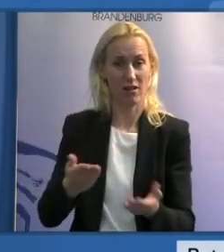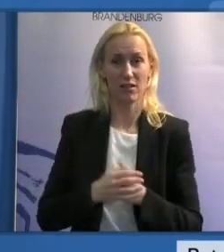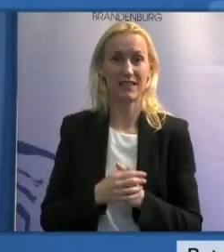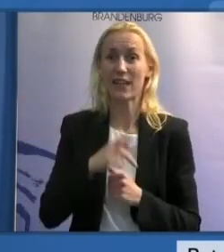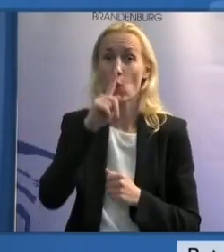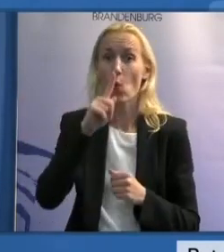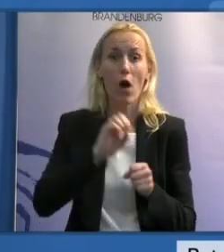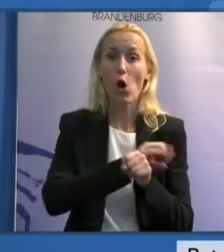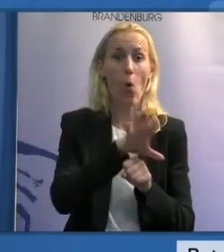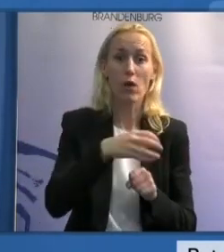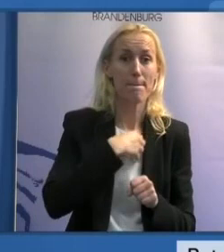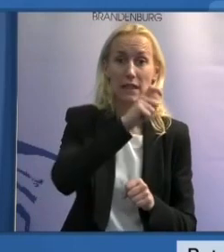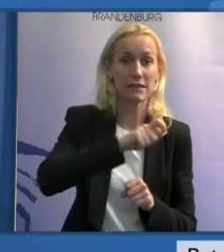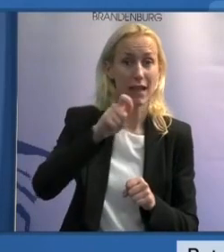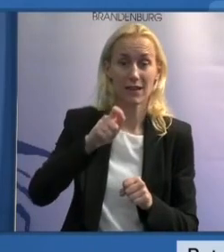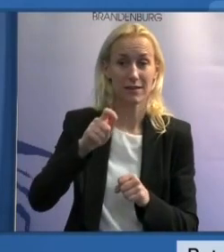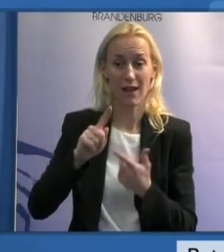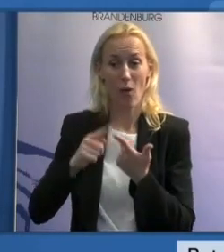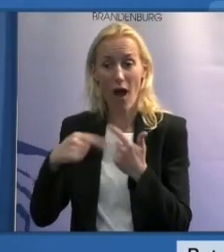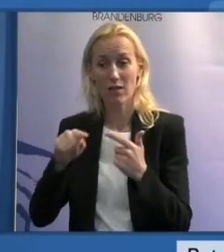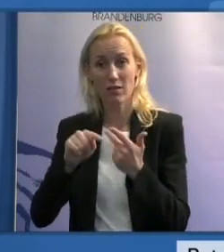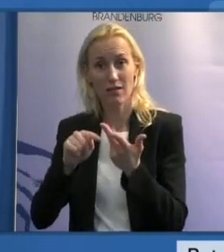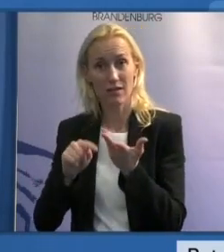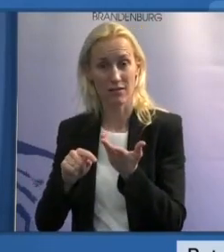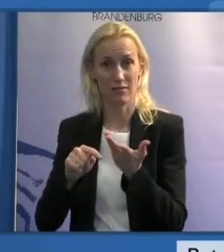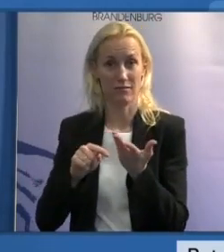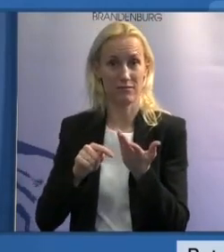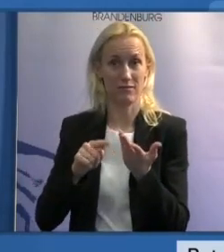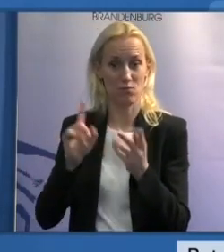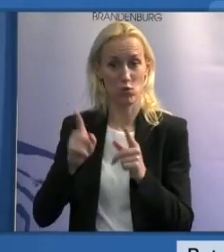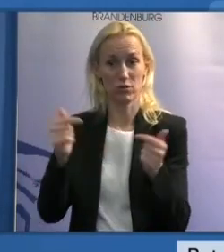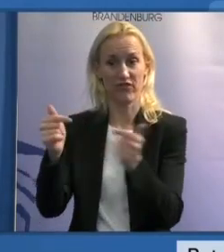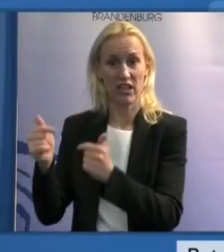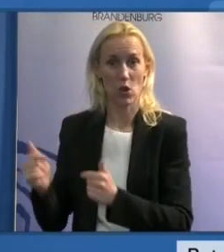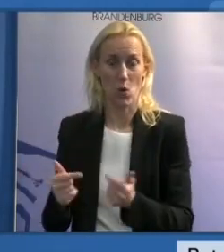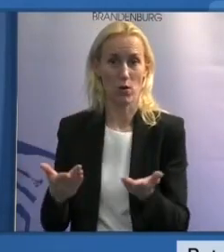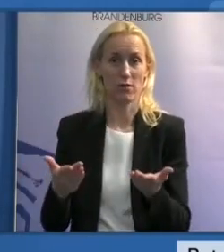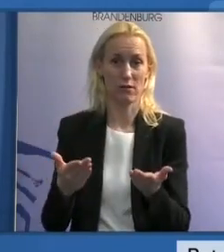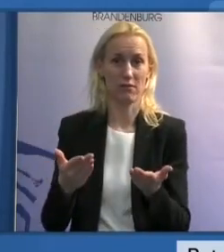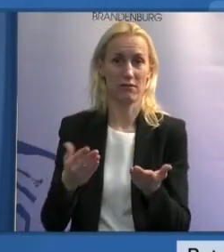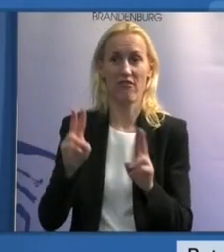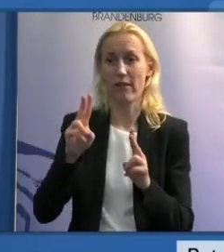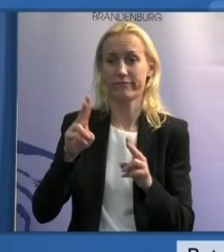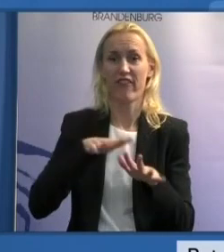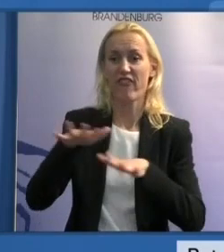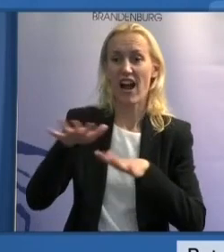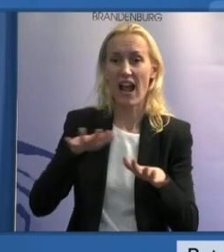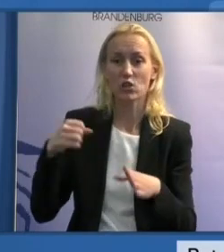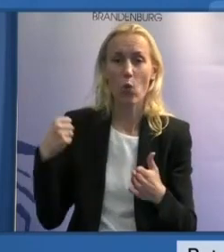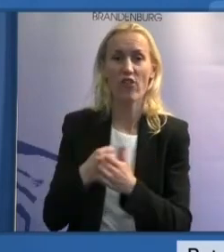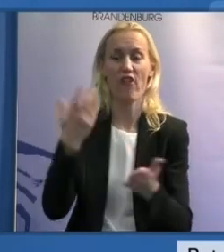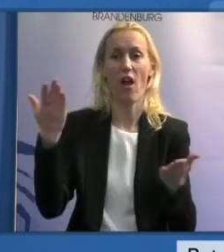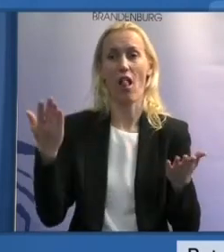die Corona-Patienten, sondern es geht ja auch um andere Menschen, die versorgt werden müssen. Menschen, die einen Verkehrsunfall hatten,